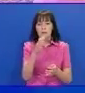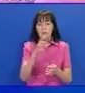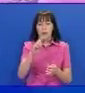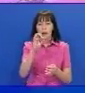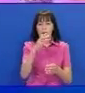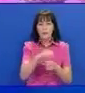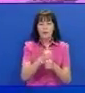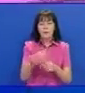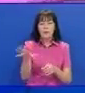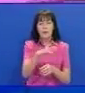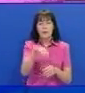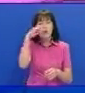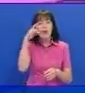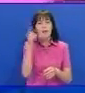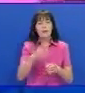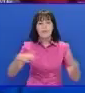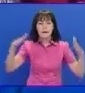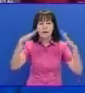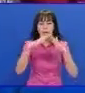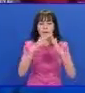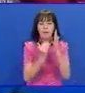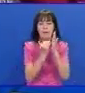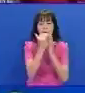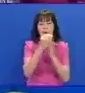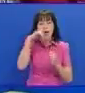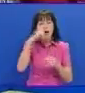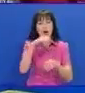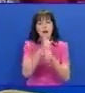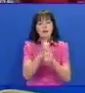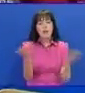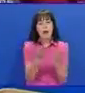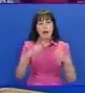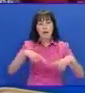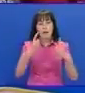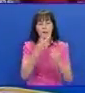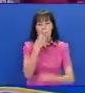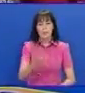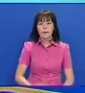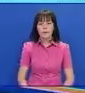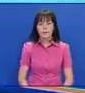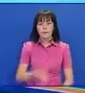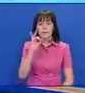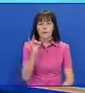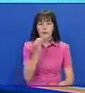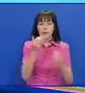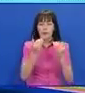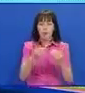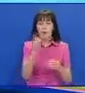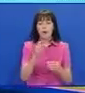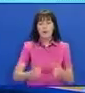кергенде күллі Қазақ уық болып шаңырағын көтерген Қазақ хандығының қалай құрылғанына көз жеткізді. Тарих бұл халықтың бүгінгі